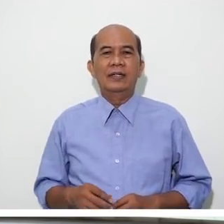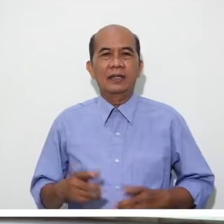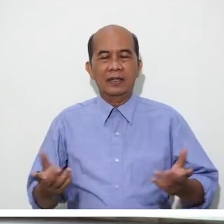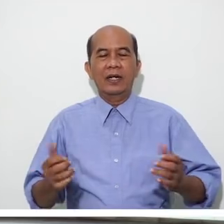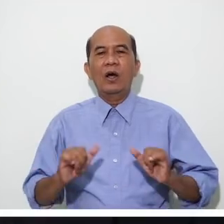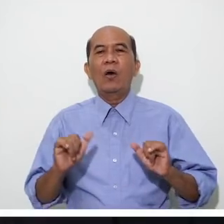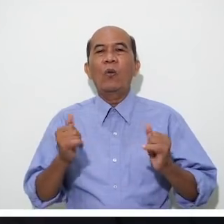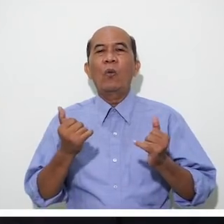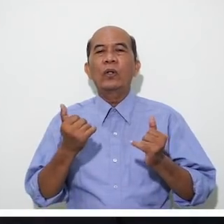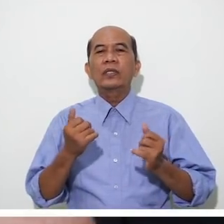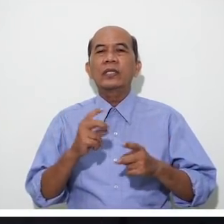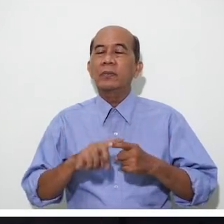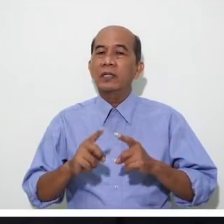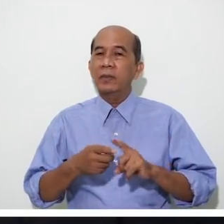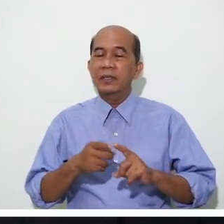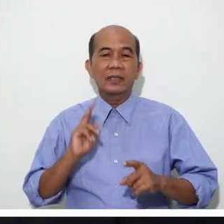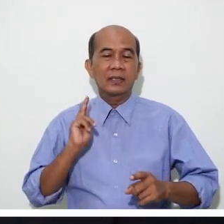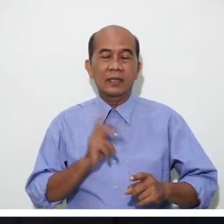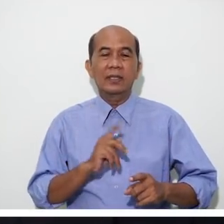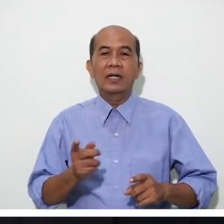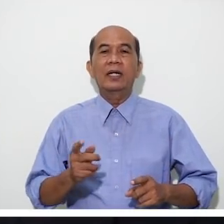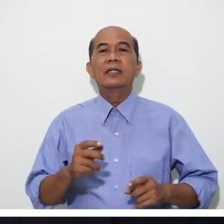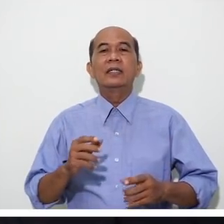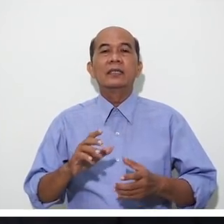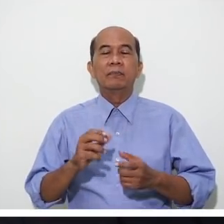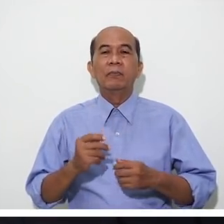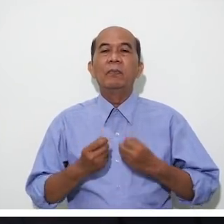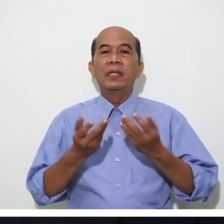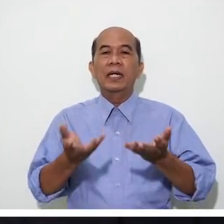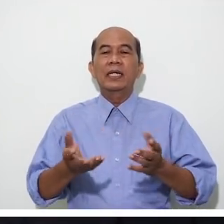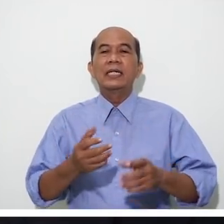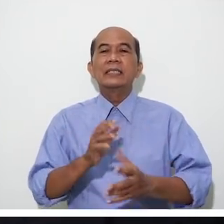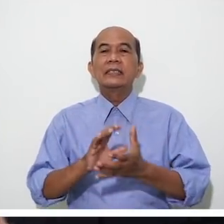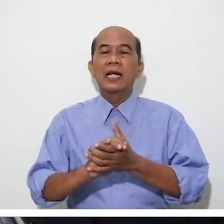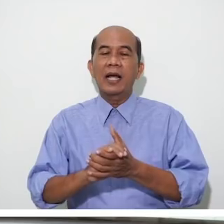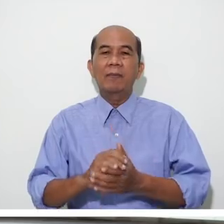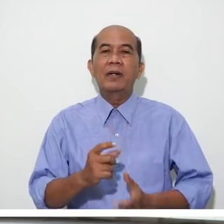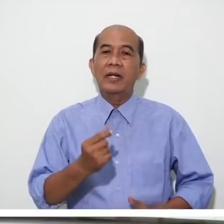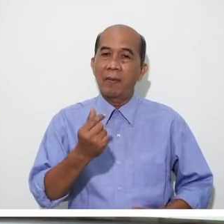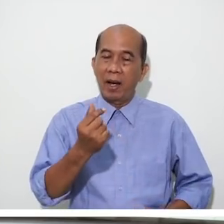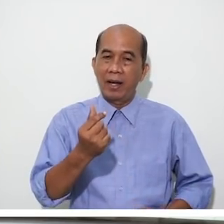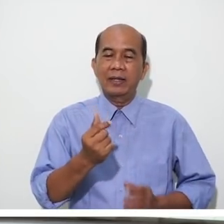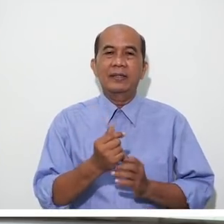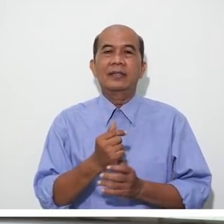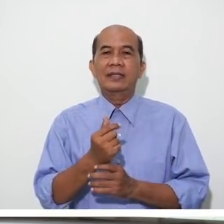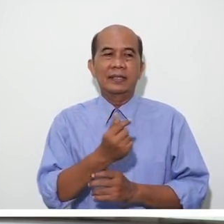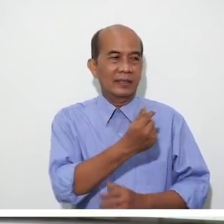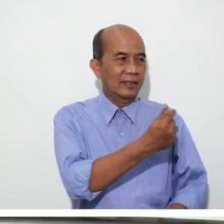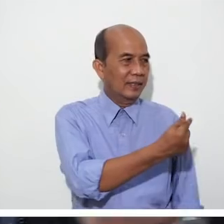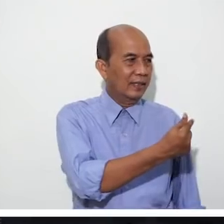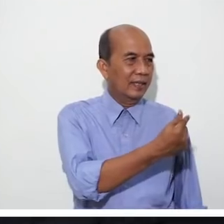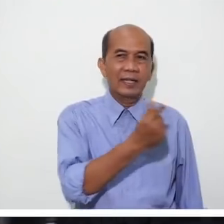keluarga kita atau dengan pasangan kita, mari kita memberikan salam damai dengan memberikan love symbol untuk orang yang di kiri